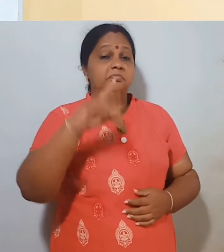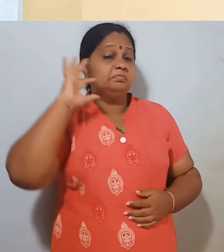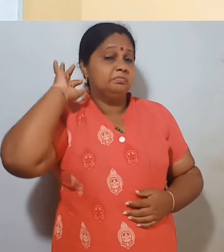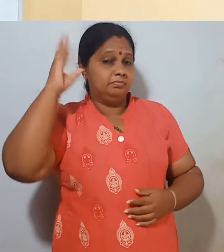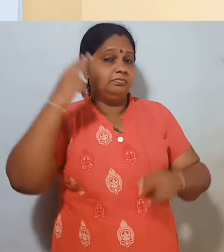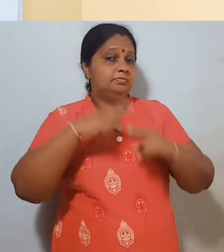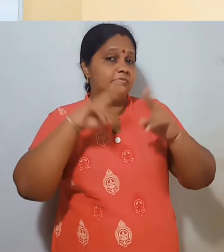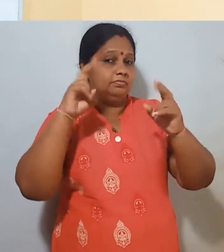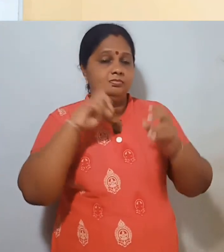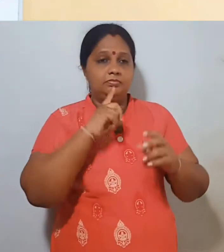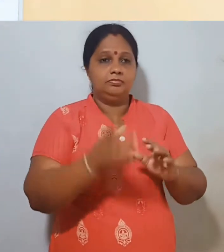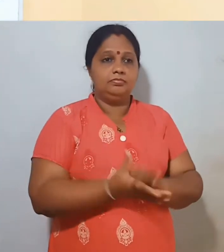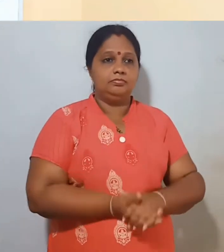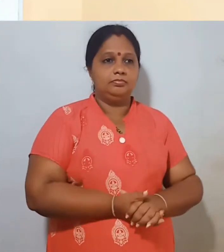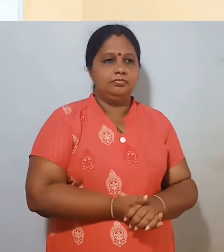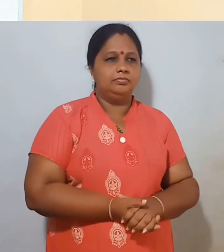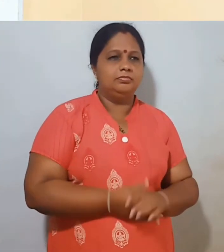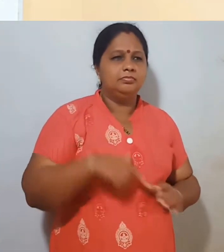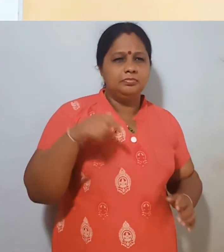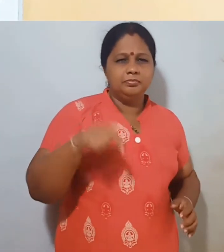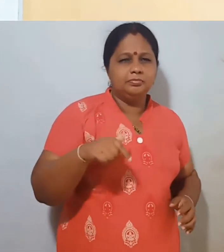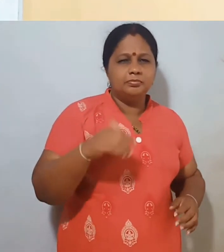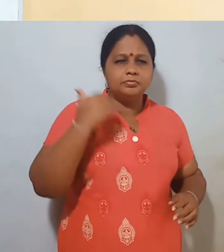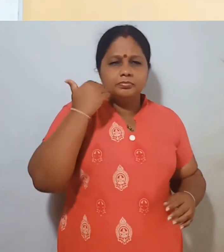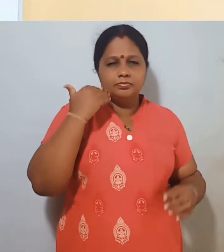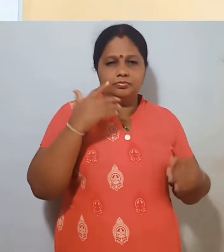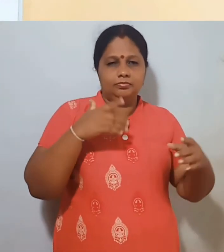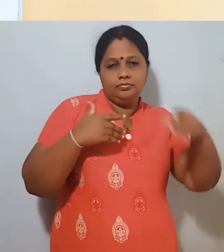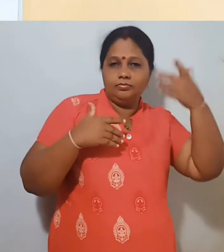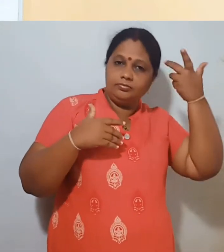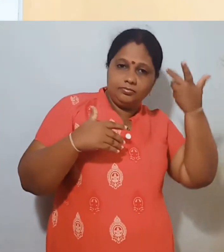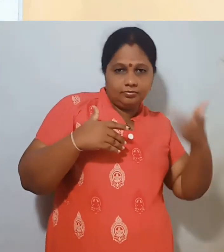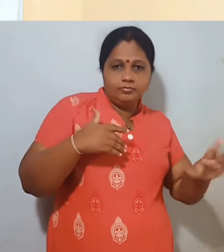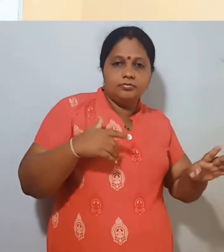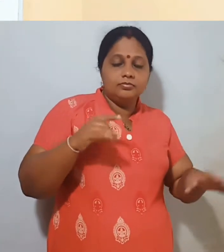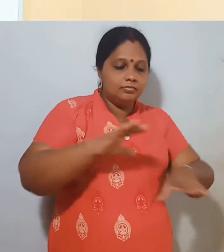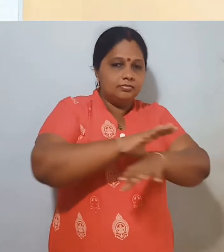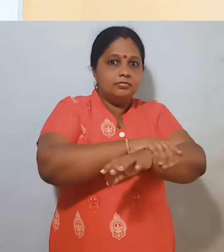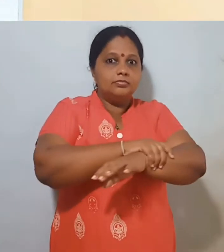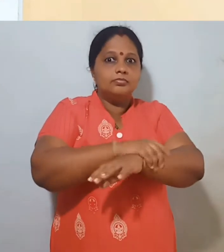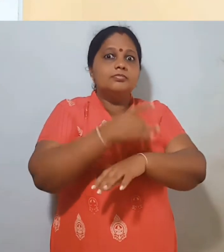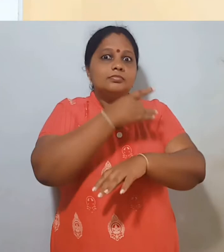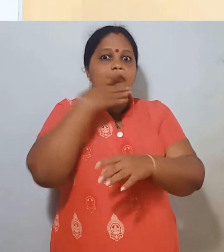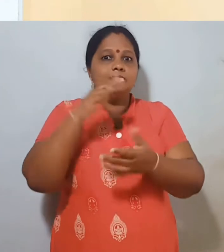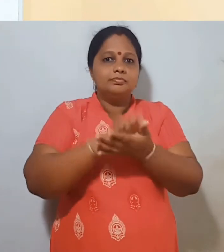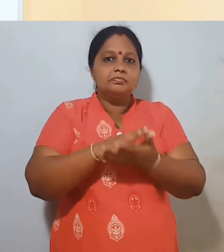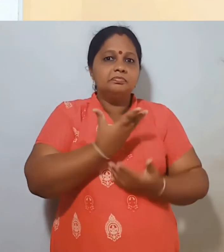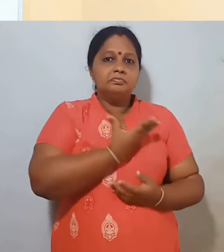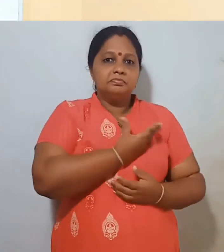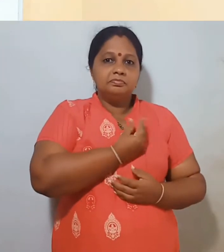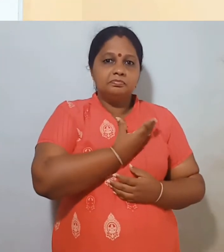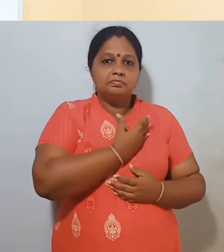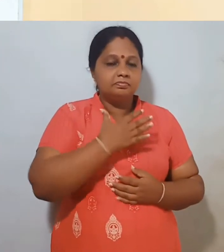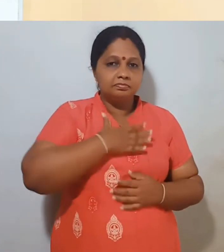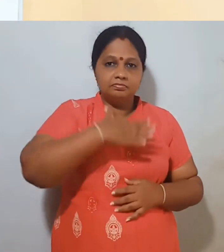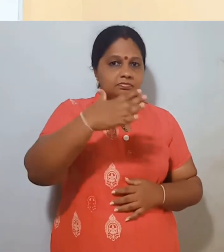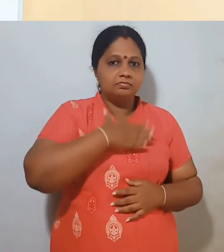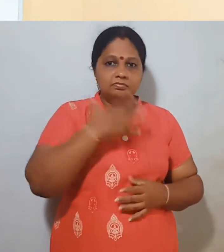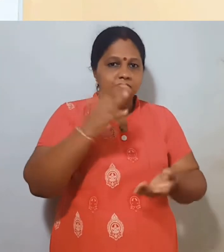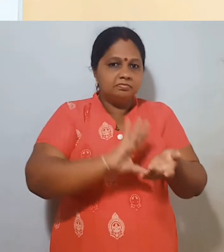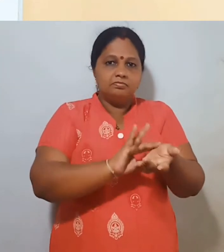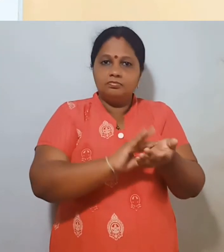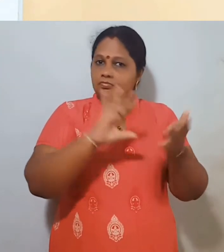கட்டம். அப்பான் மரணித்திருக்க, உடம்பெல்லாம் சூடா இருக்கு, அவருக்கு ஹார்ட் நின்றுட்டு மூச்சு இல்லை, செத்துத்தார்.